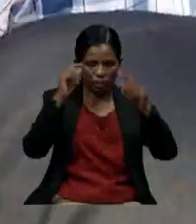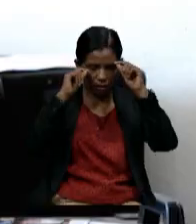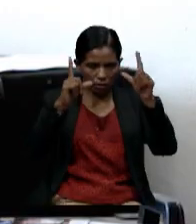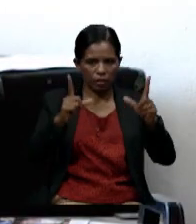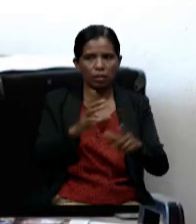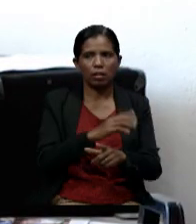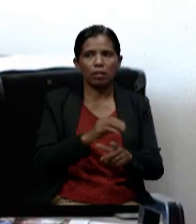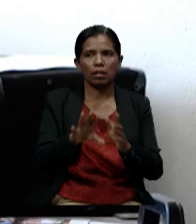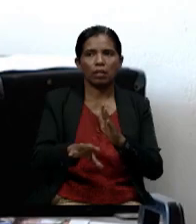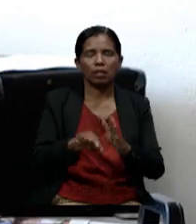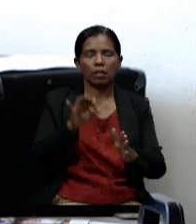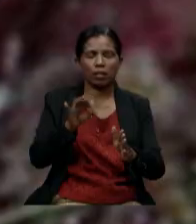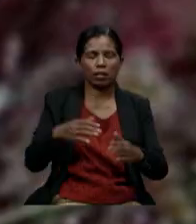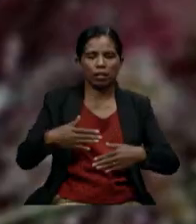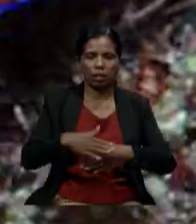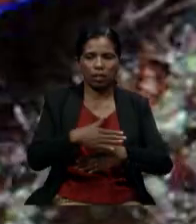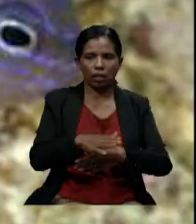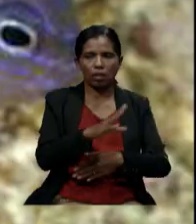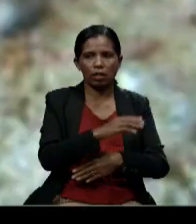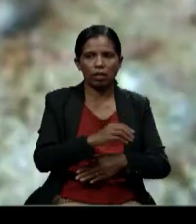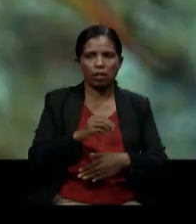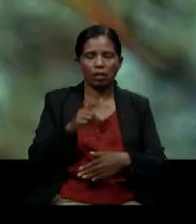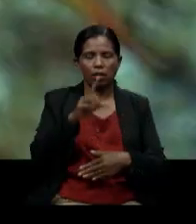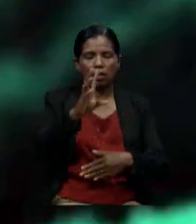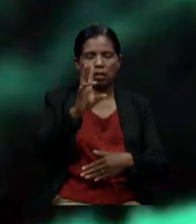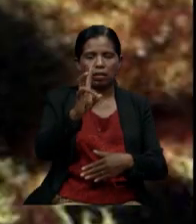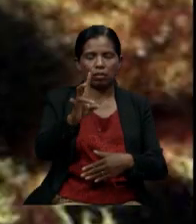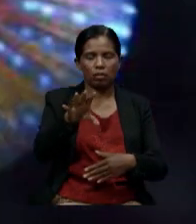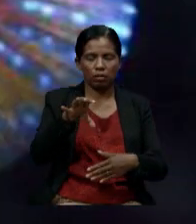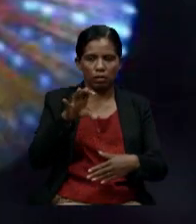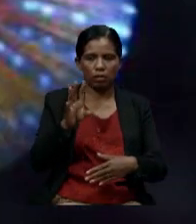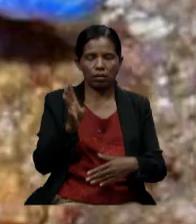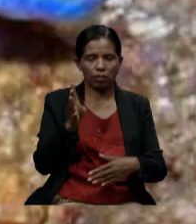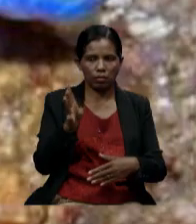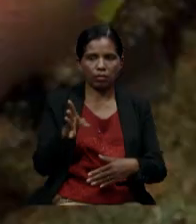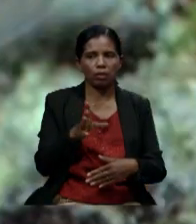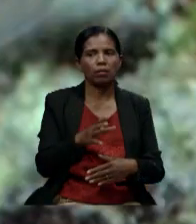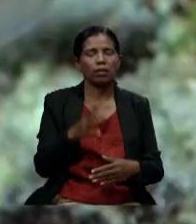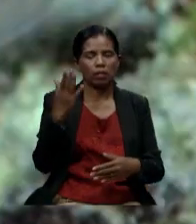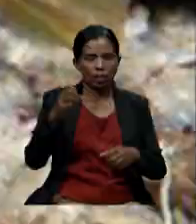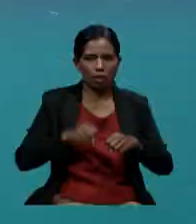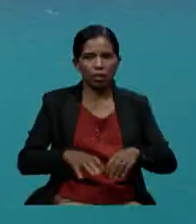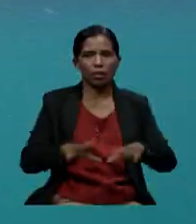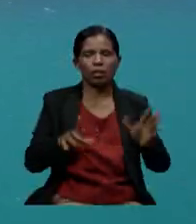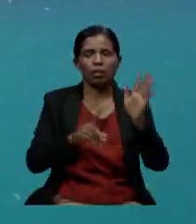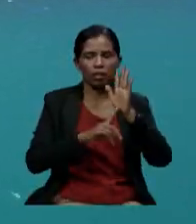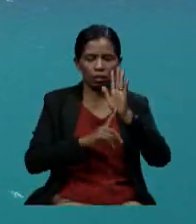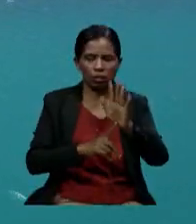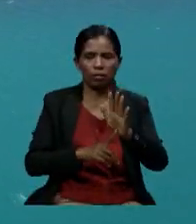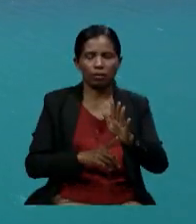nian hetan spesies ikan kuase atus hitu hatnulu i hatasilarang. Ne hatudu